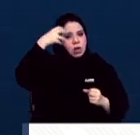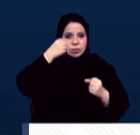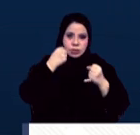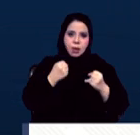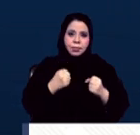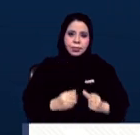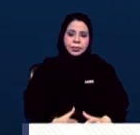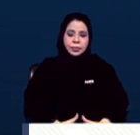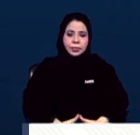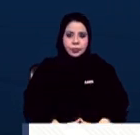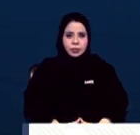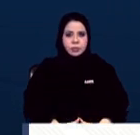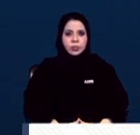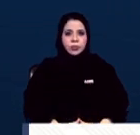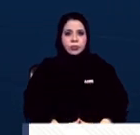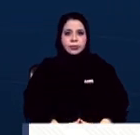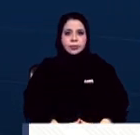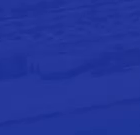عنها